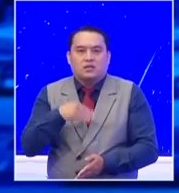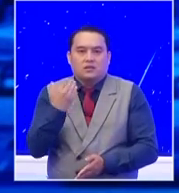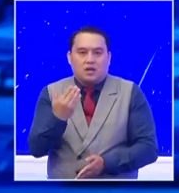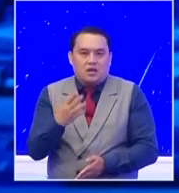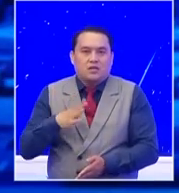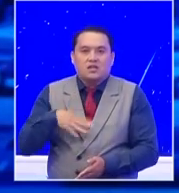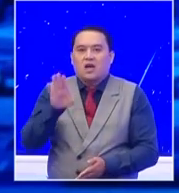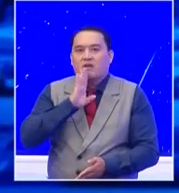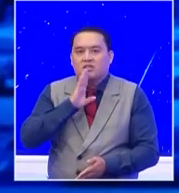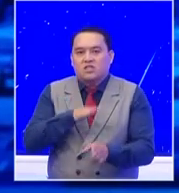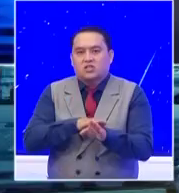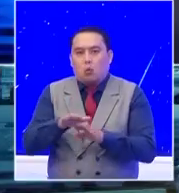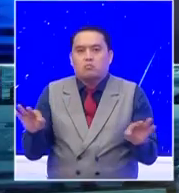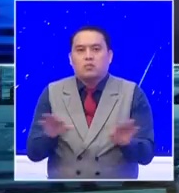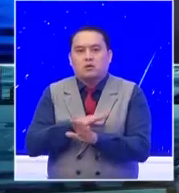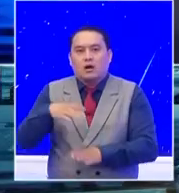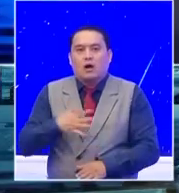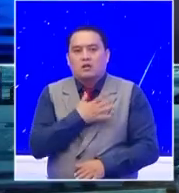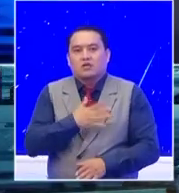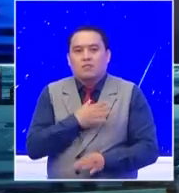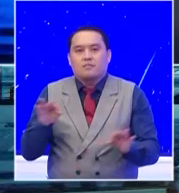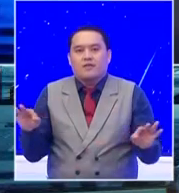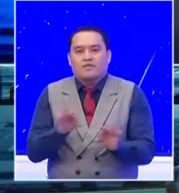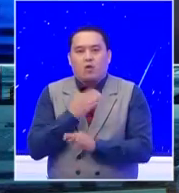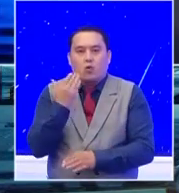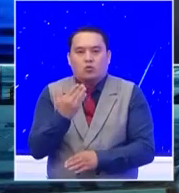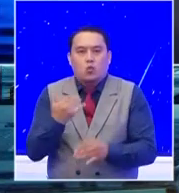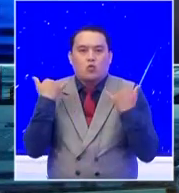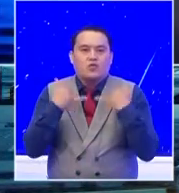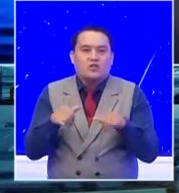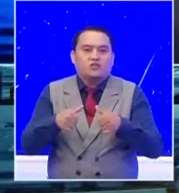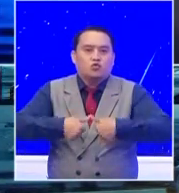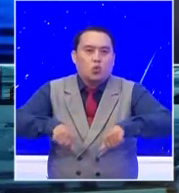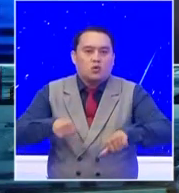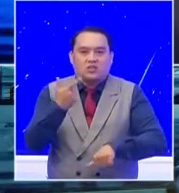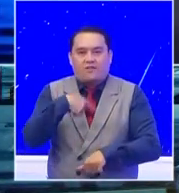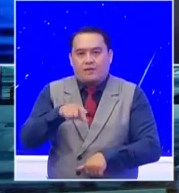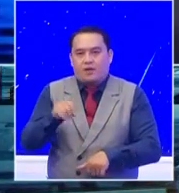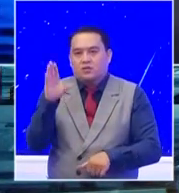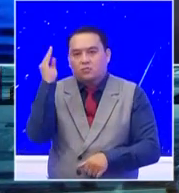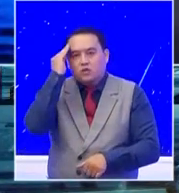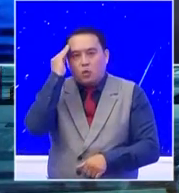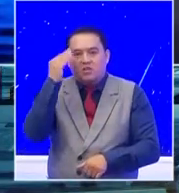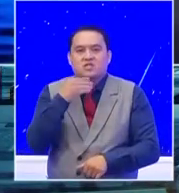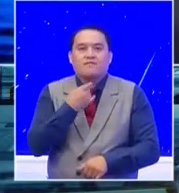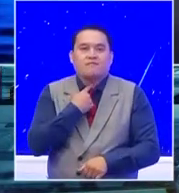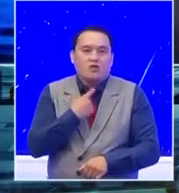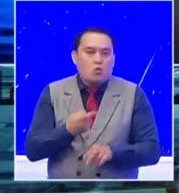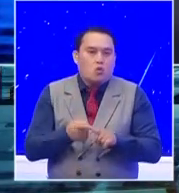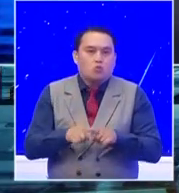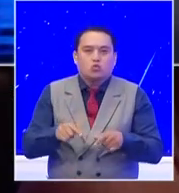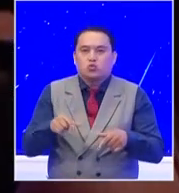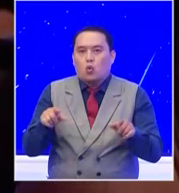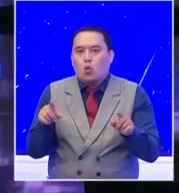Talent». Девочка исполнила песню канадской певицы Фаузия и покорила жюри своими вокальными данными. Звездные жюри